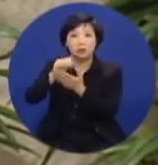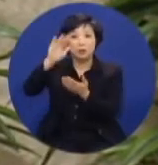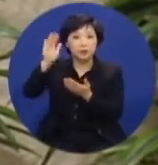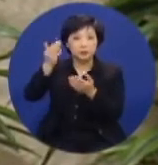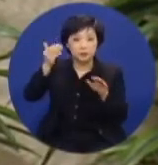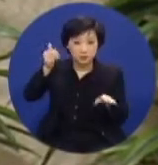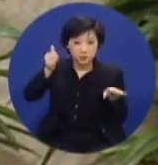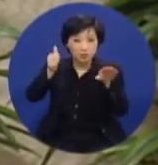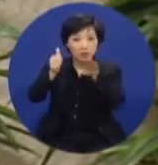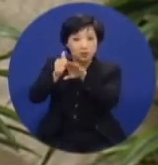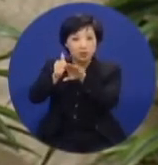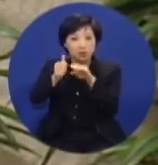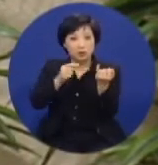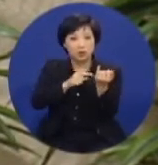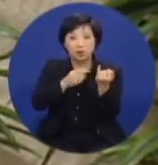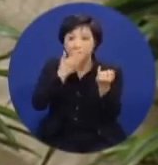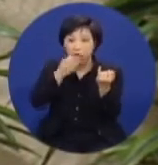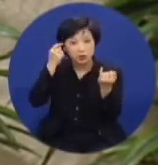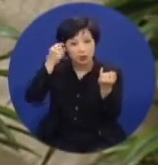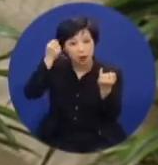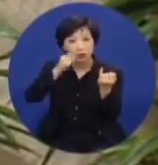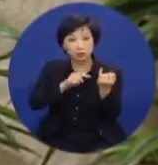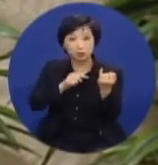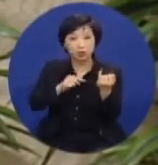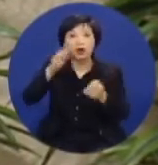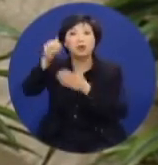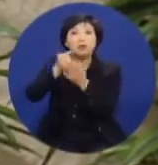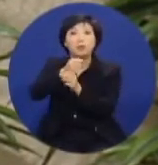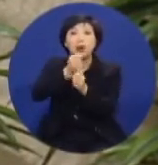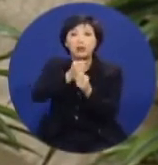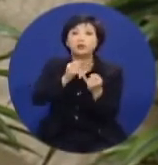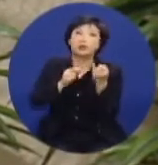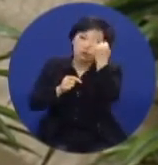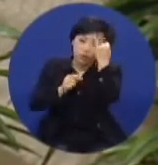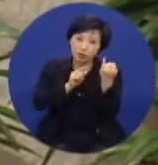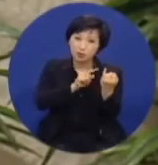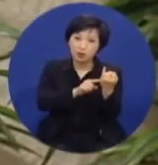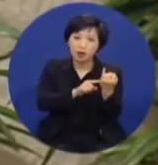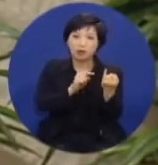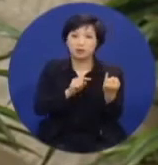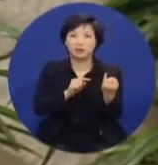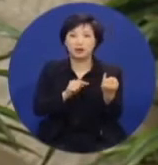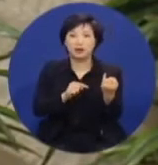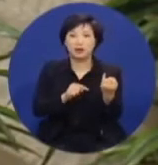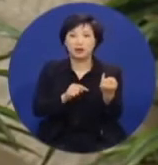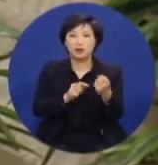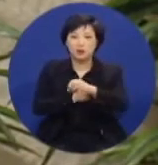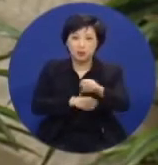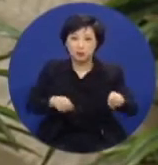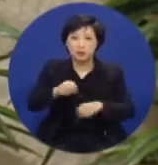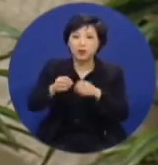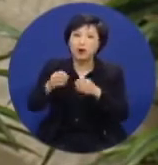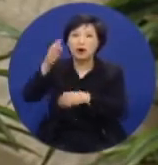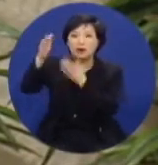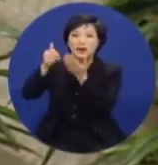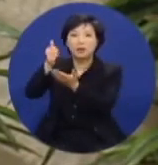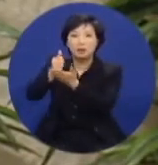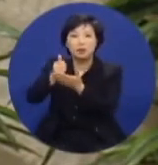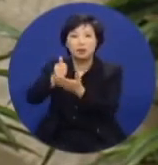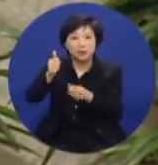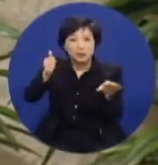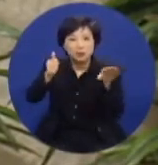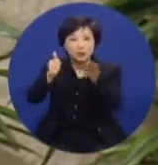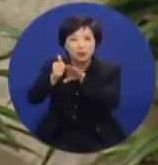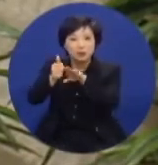5억 하나님이 만든 튀 주 우리 창조자가 될 꼬이 있다니까